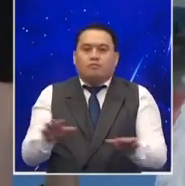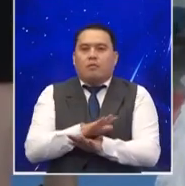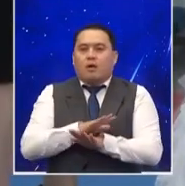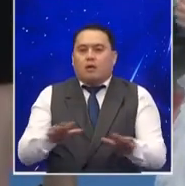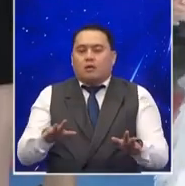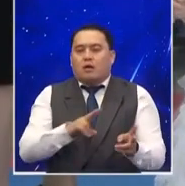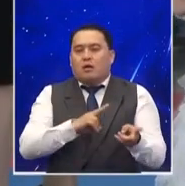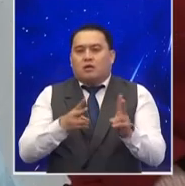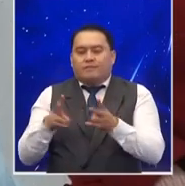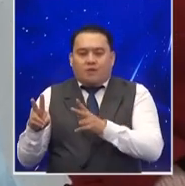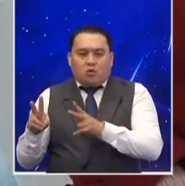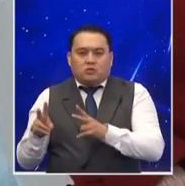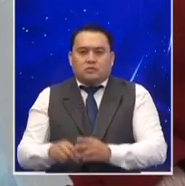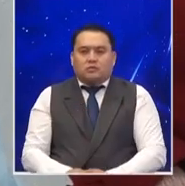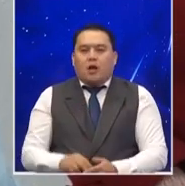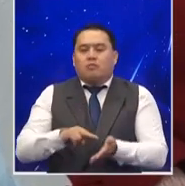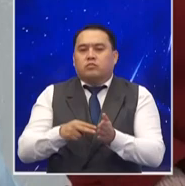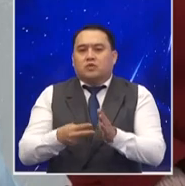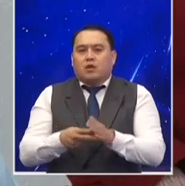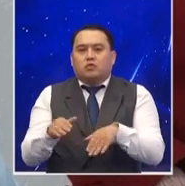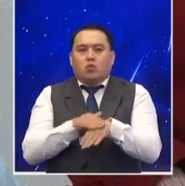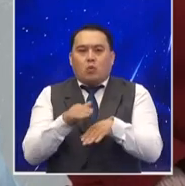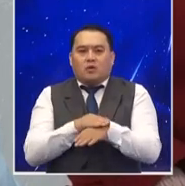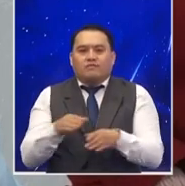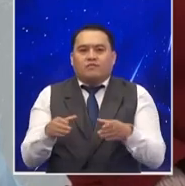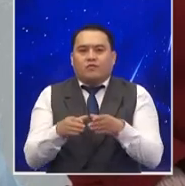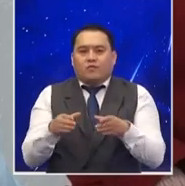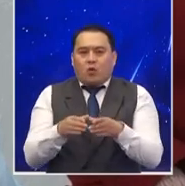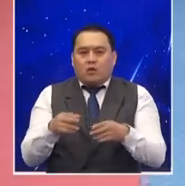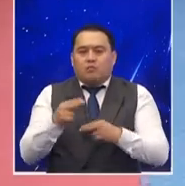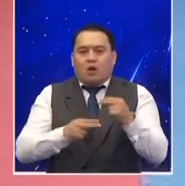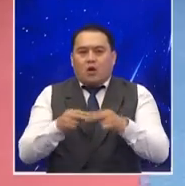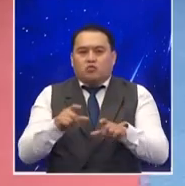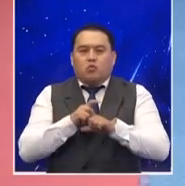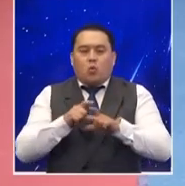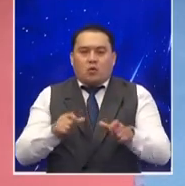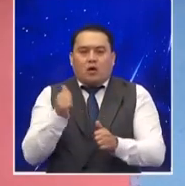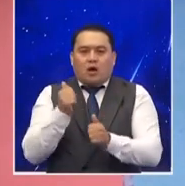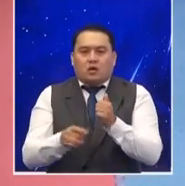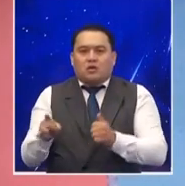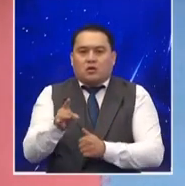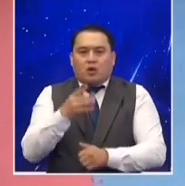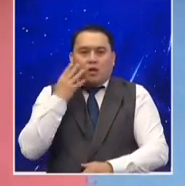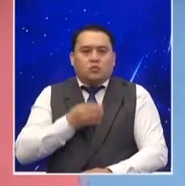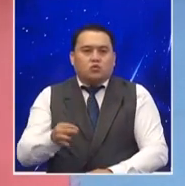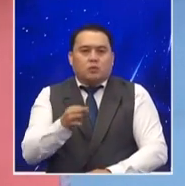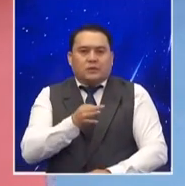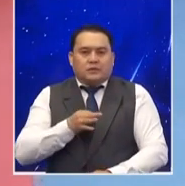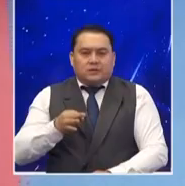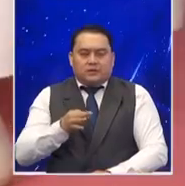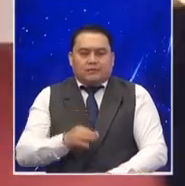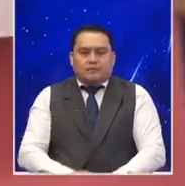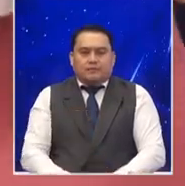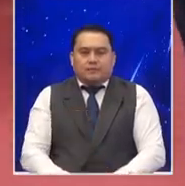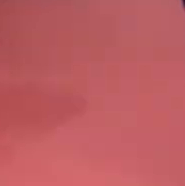танцах и логических викторинах. В планах у благотворительного фонда «Рахым» построить такие учреждения в каждом районе Алматинского региона.